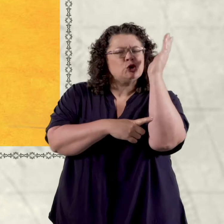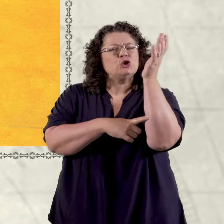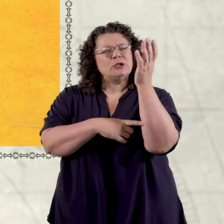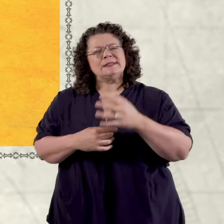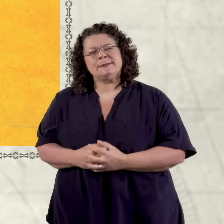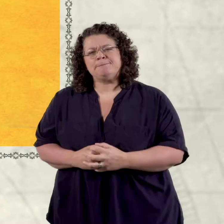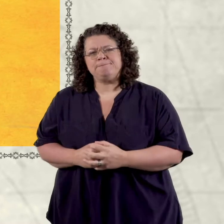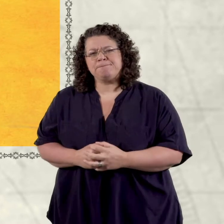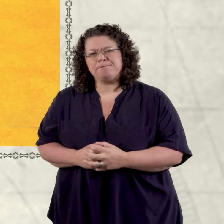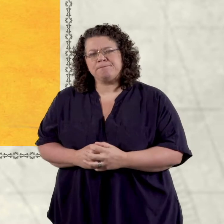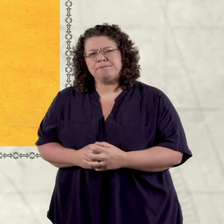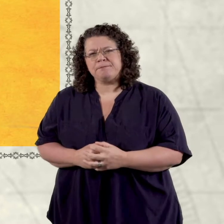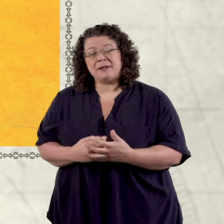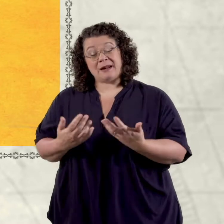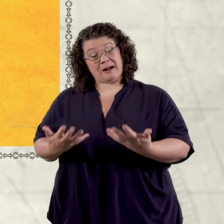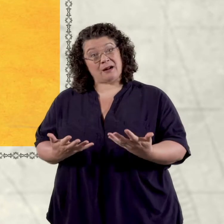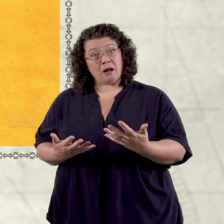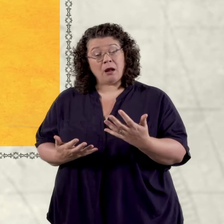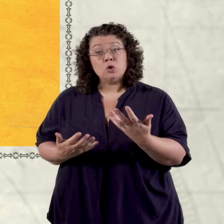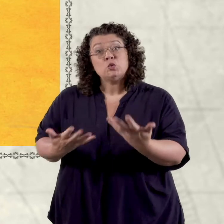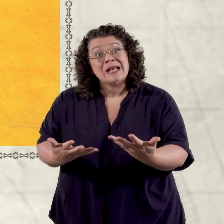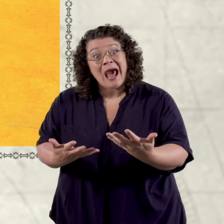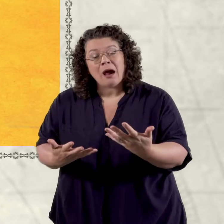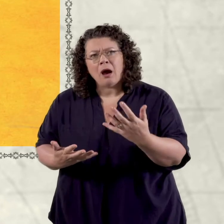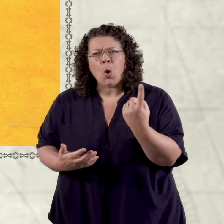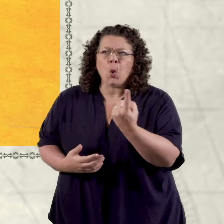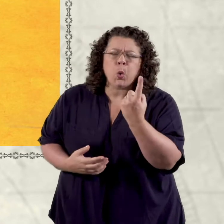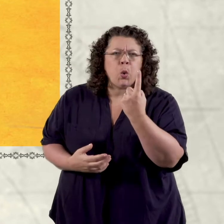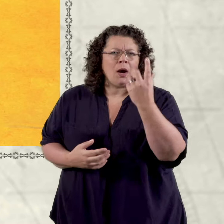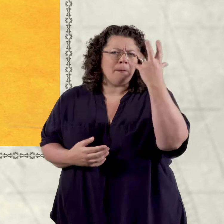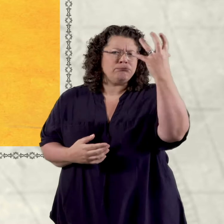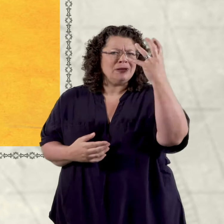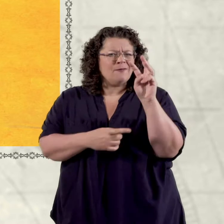A phwy, glywes i, ydy Tywysog Cymru heddiw?